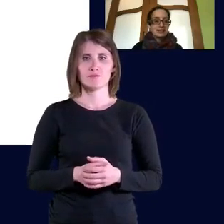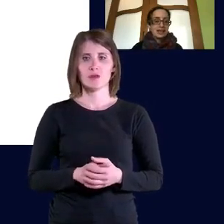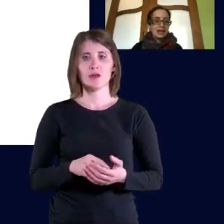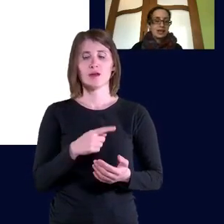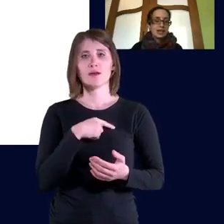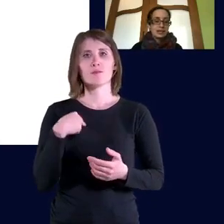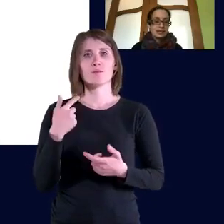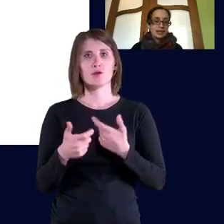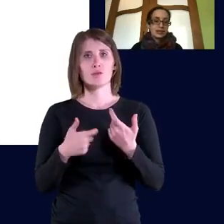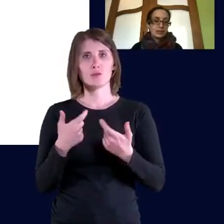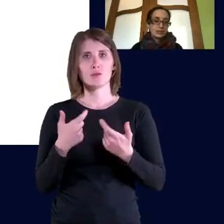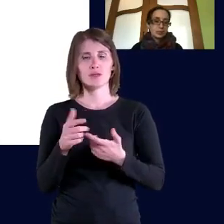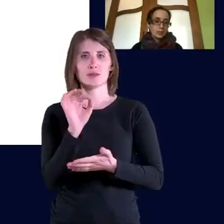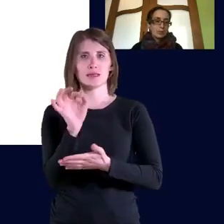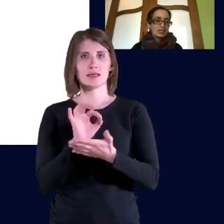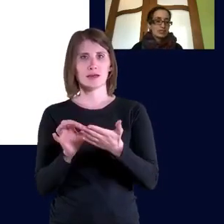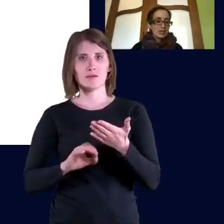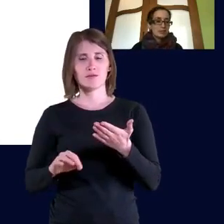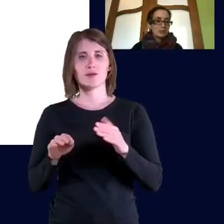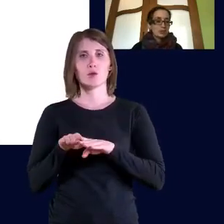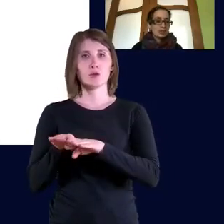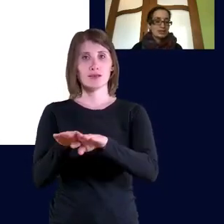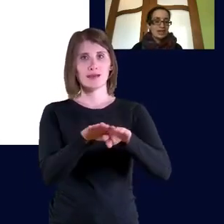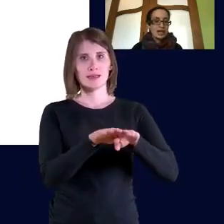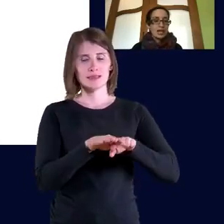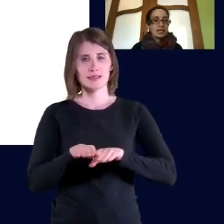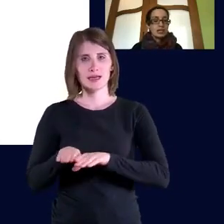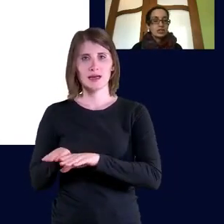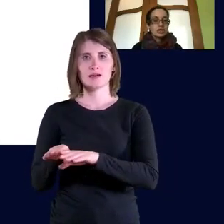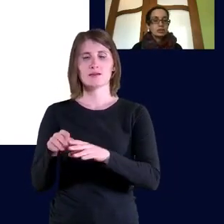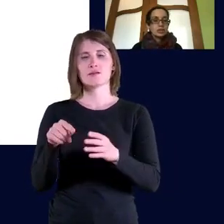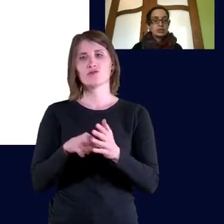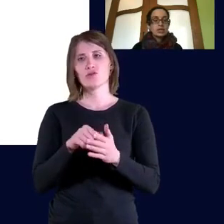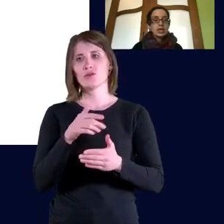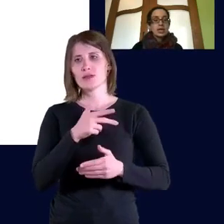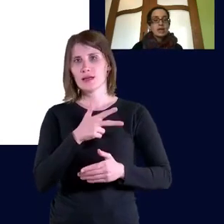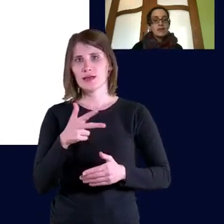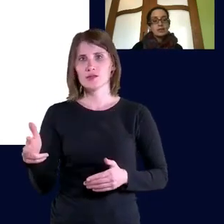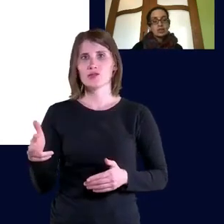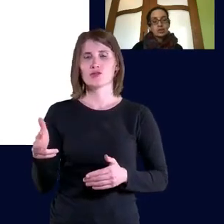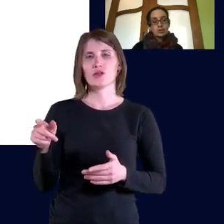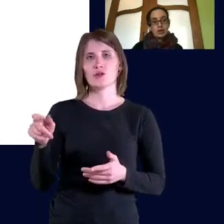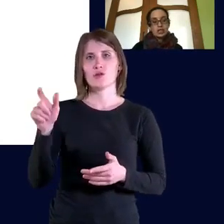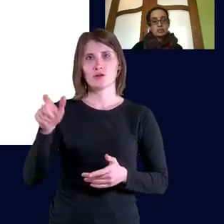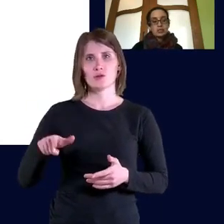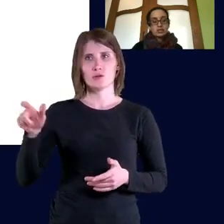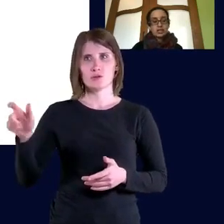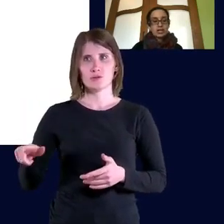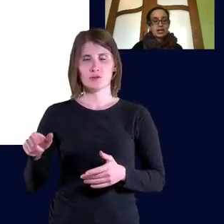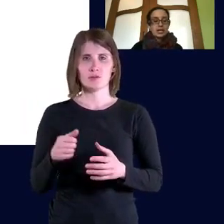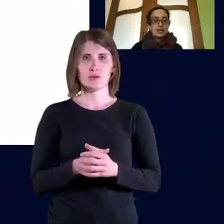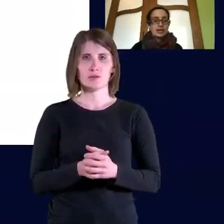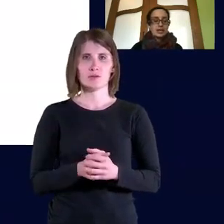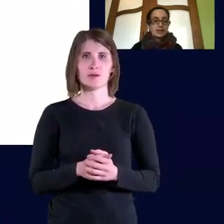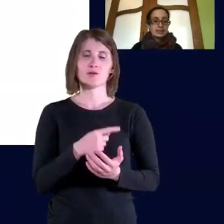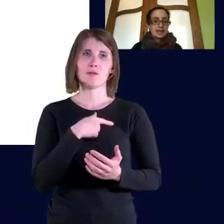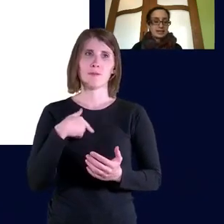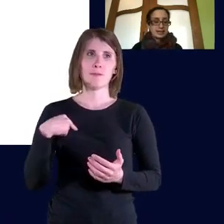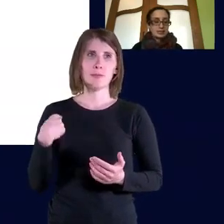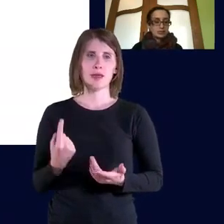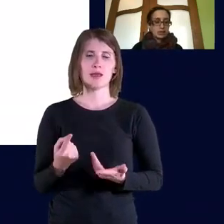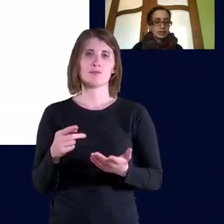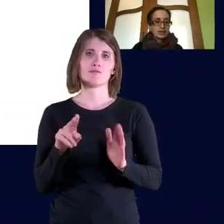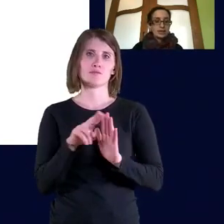uniwersalne dla takiego mamy nadzieje będą czytelne dla każdego odbiorcy wobec czego otrzymaliśmy się też takich